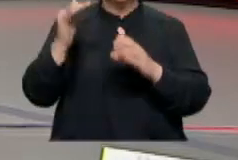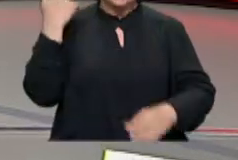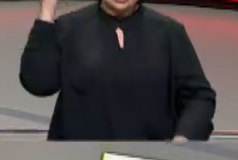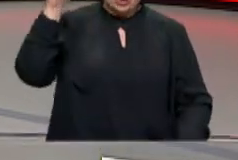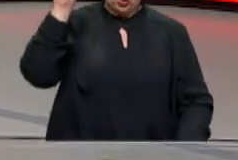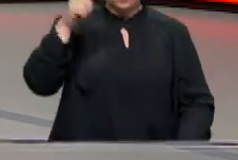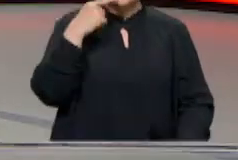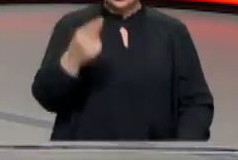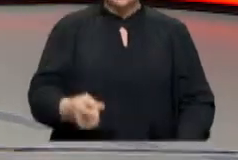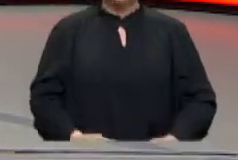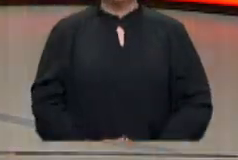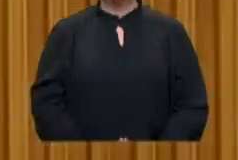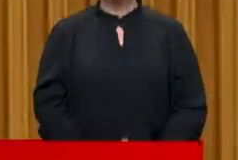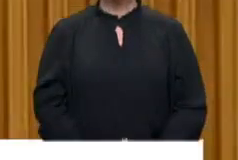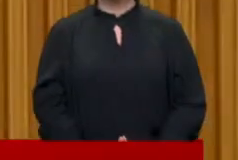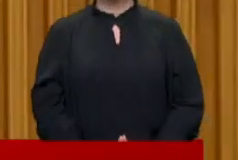diye.